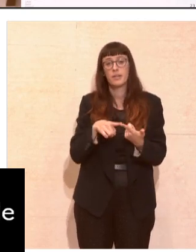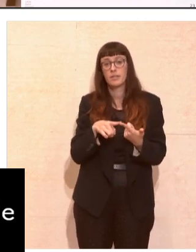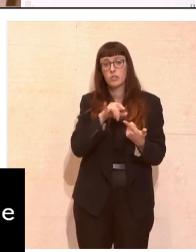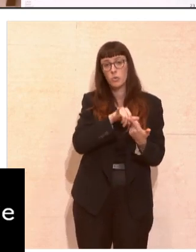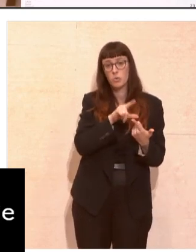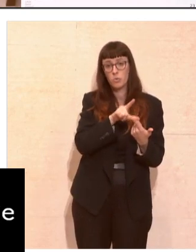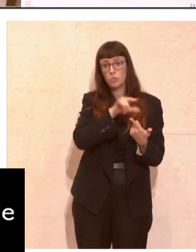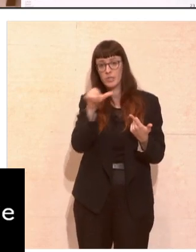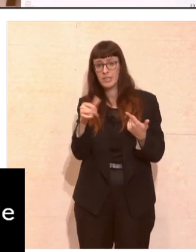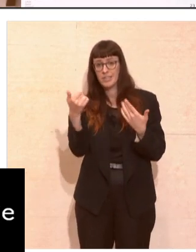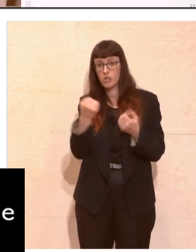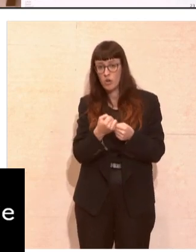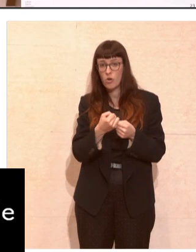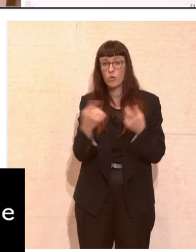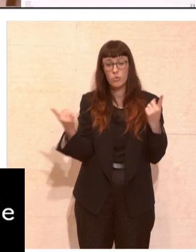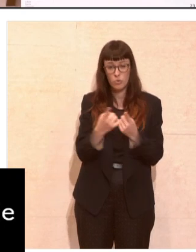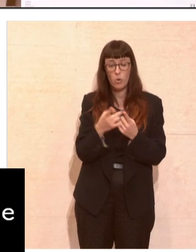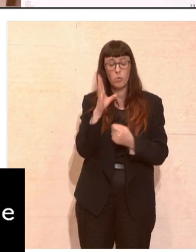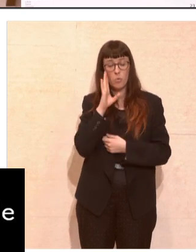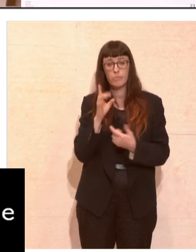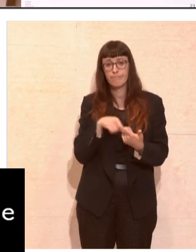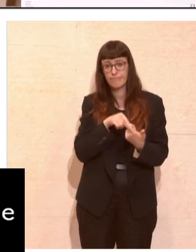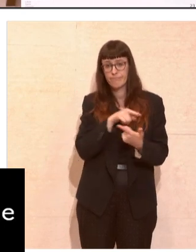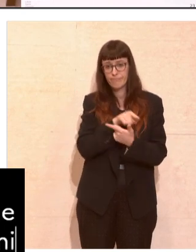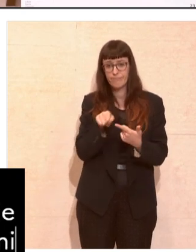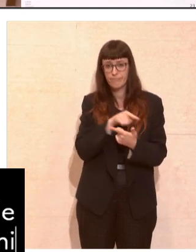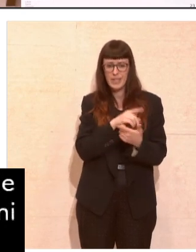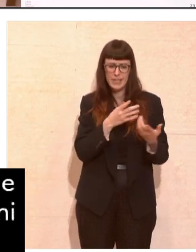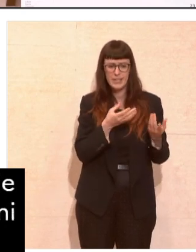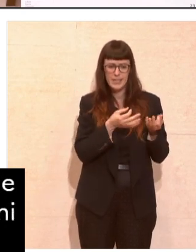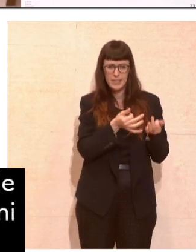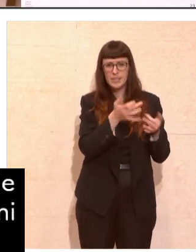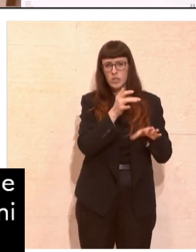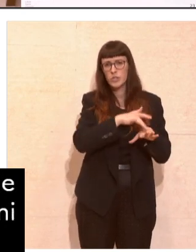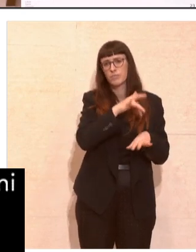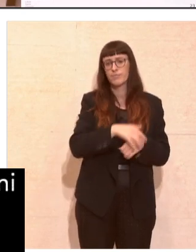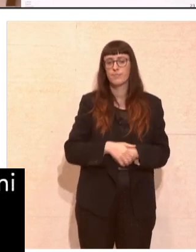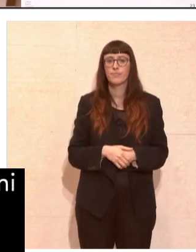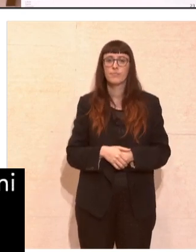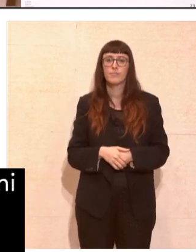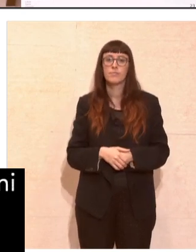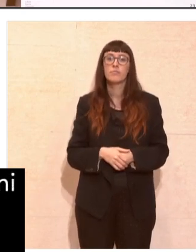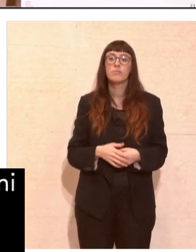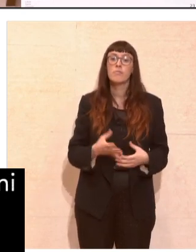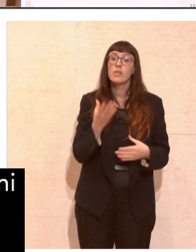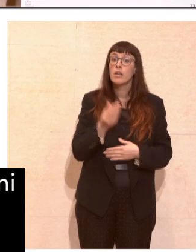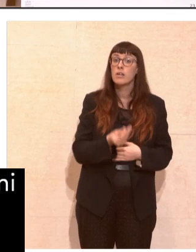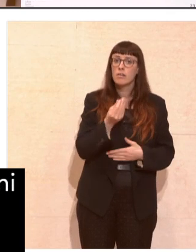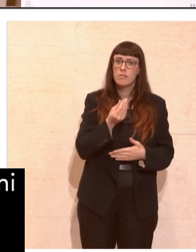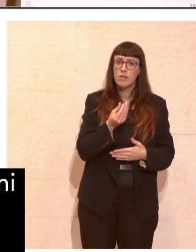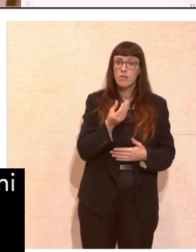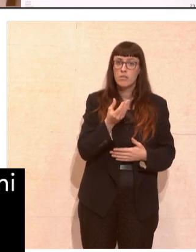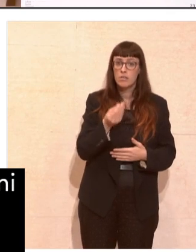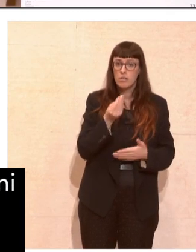2 ans et demi à 6 ans. Donc, ce qu'on voit au niveau de la réussite scolaire, c'est qu'on voit que nos petits dormeurs, donc les enfants qui suivent